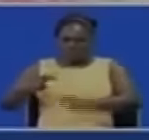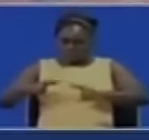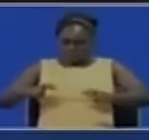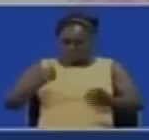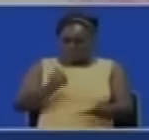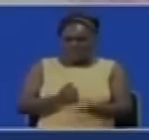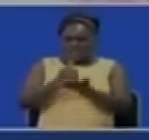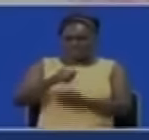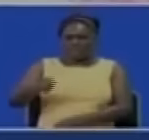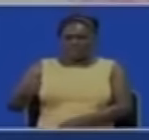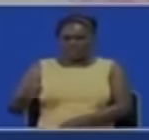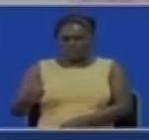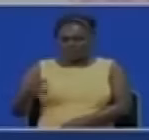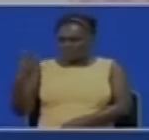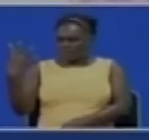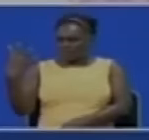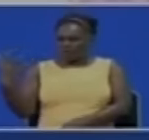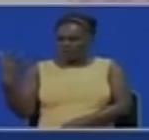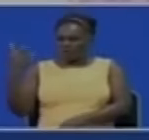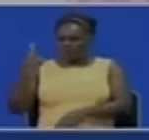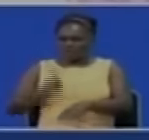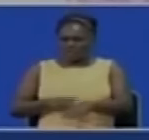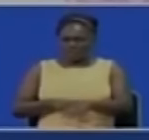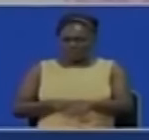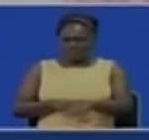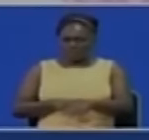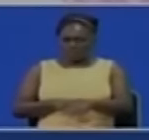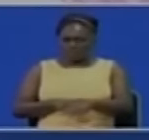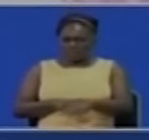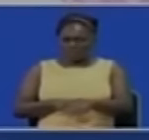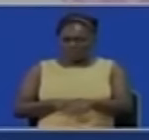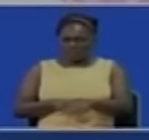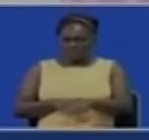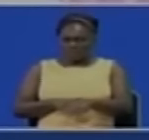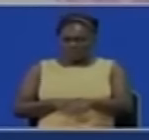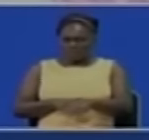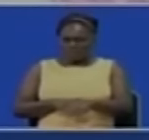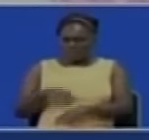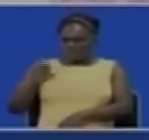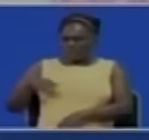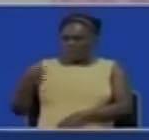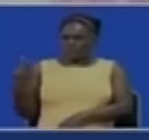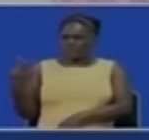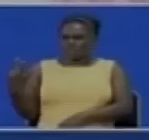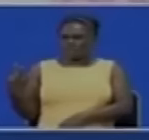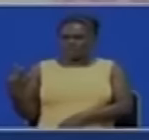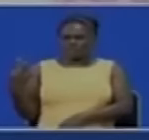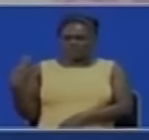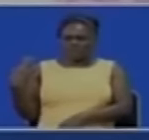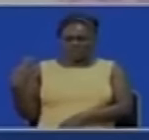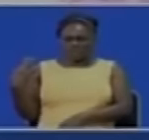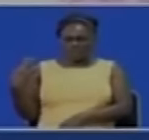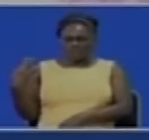msaada kwingineko. Safari ya ine, tunaenda kunakuwa siku ya Friday. Kwa mama kama watatu, manatua mimi kwa nyumba juu ya